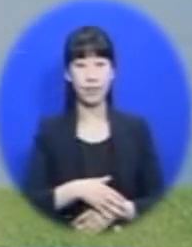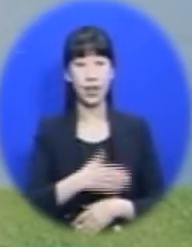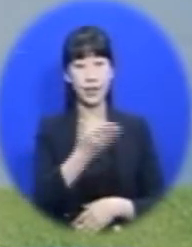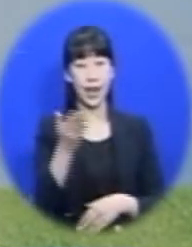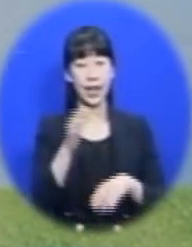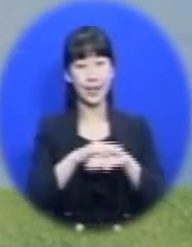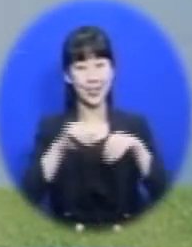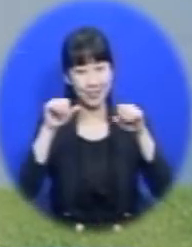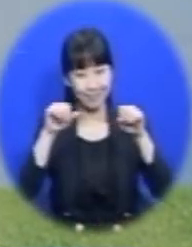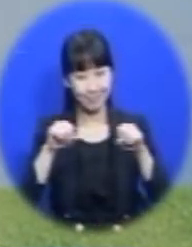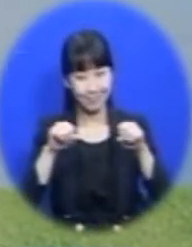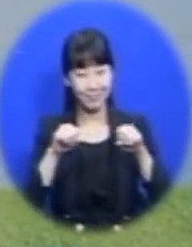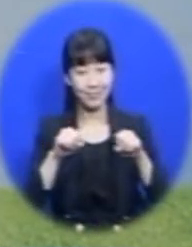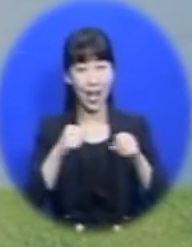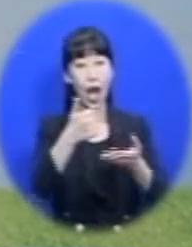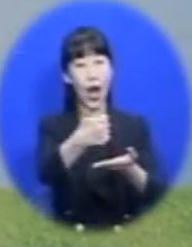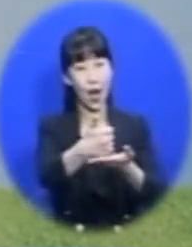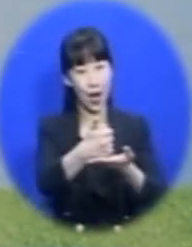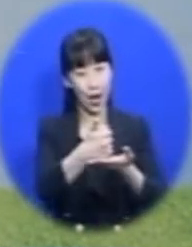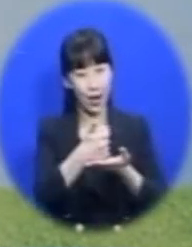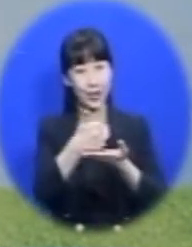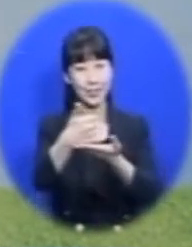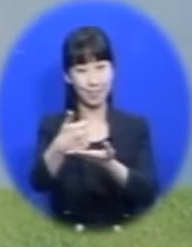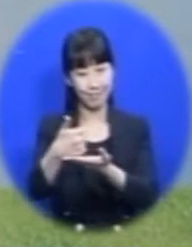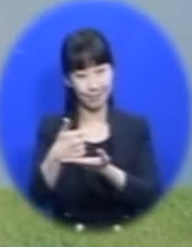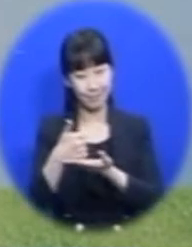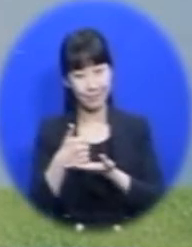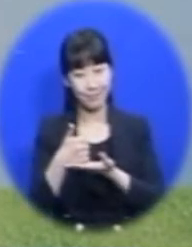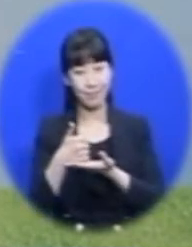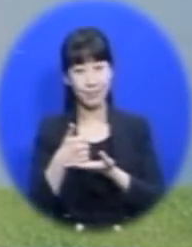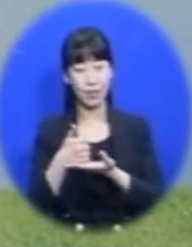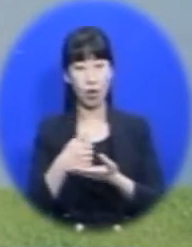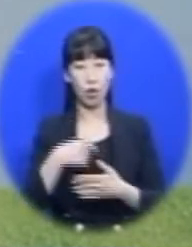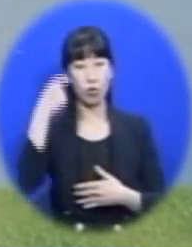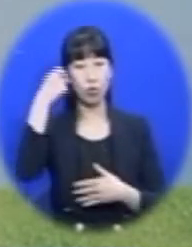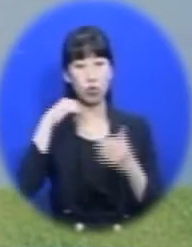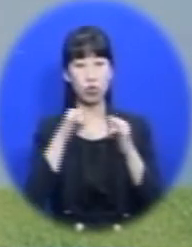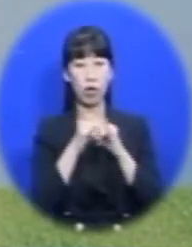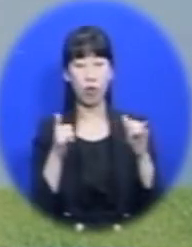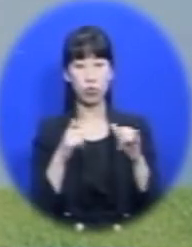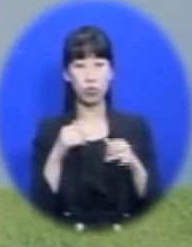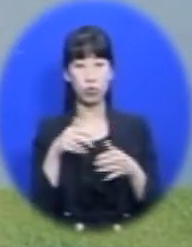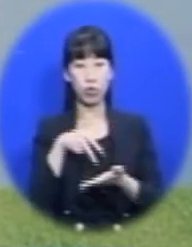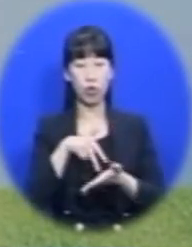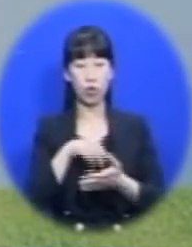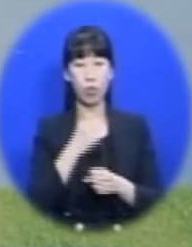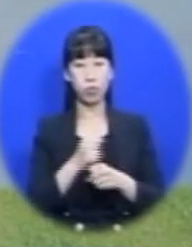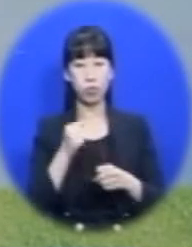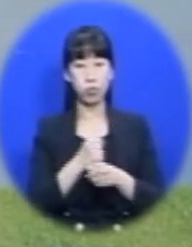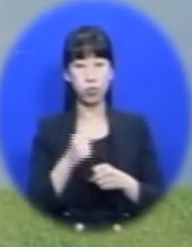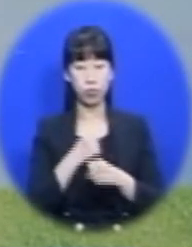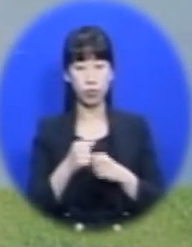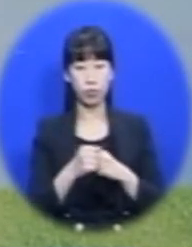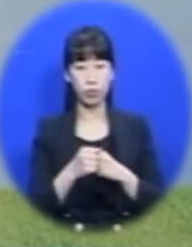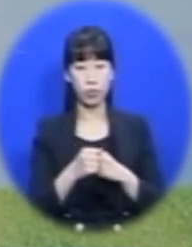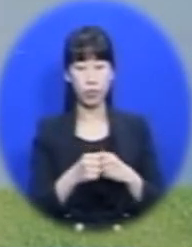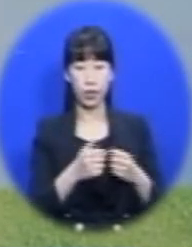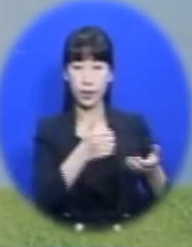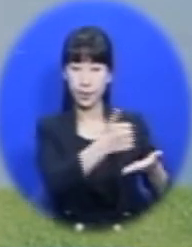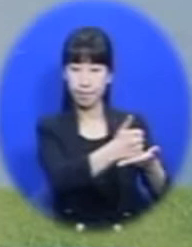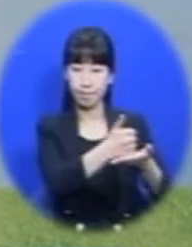그들에게 인사를 하고 어서 들어오시라고, 어서 오시라고. 중국 사람들이 당황했어요. 그리고 거실로